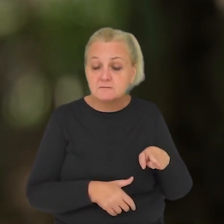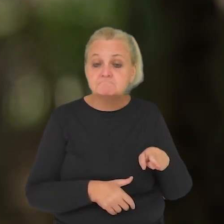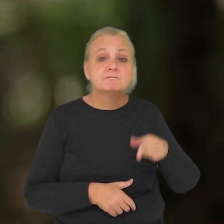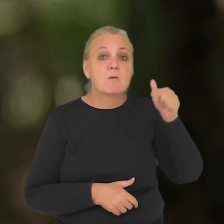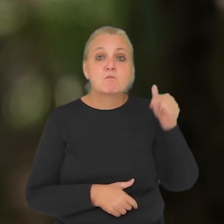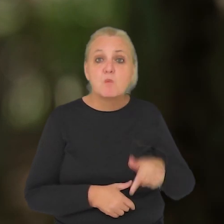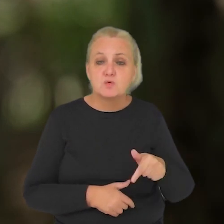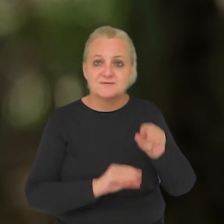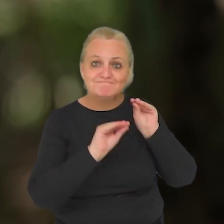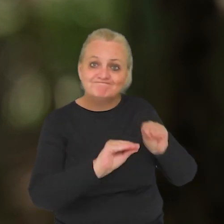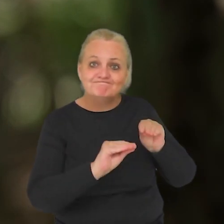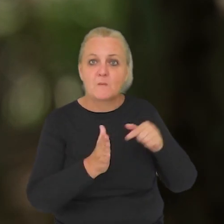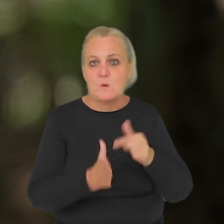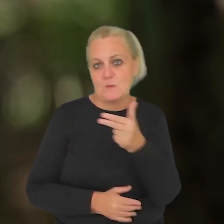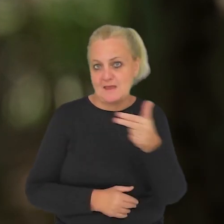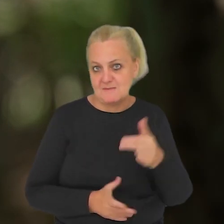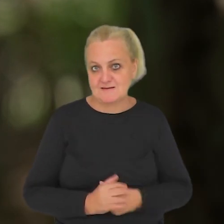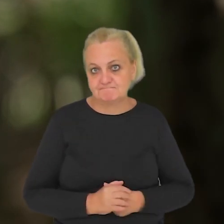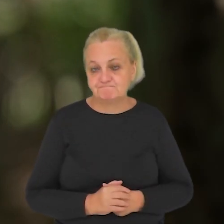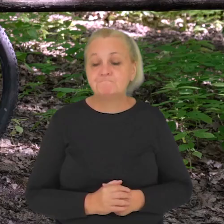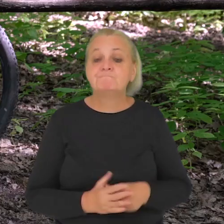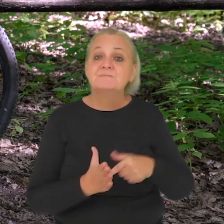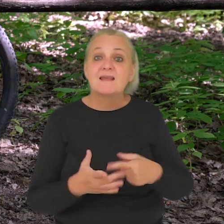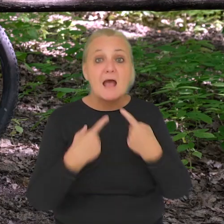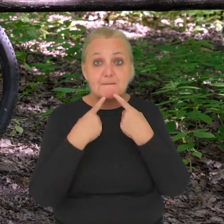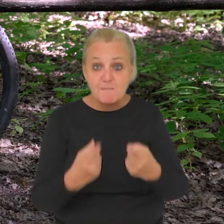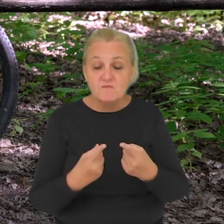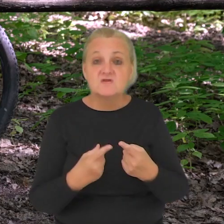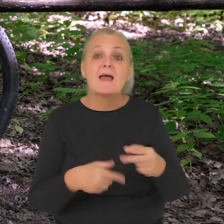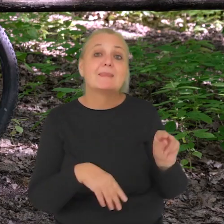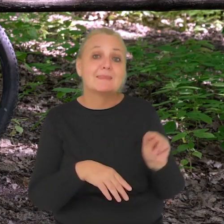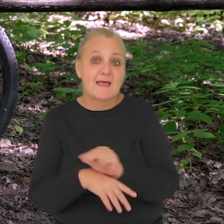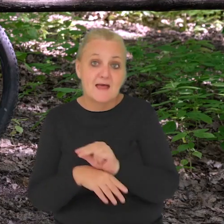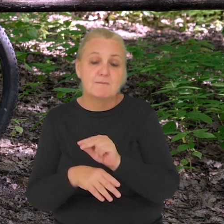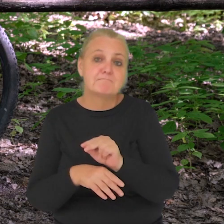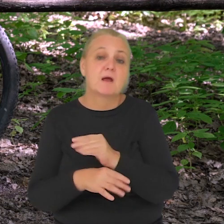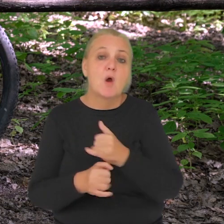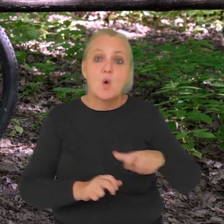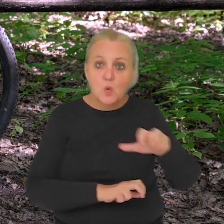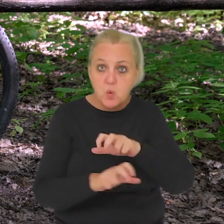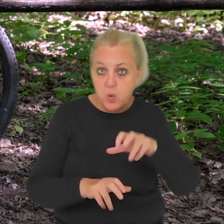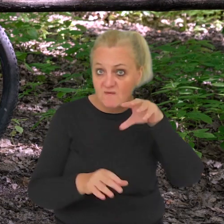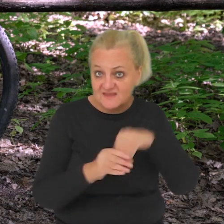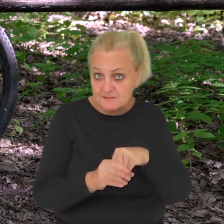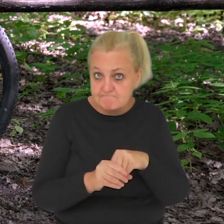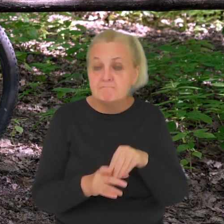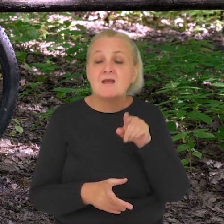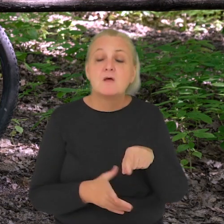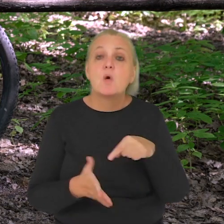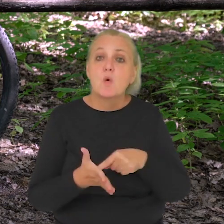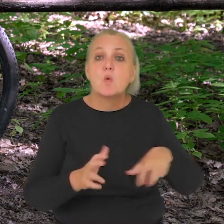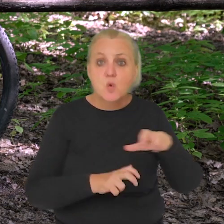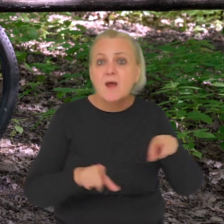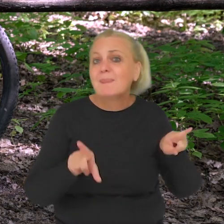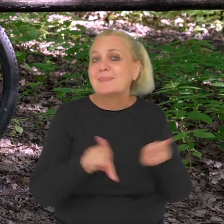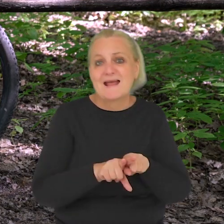sportem, musi być wyedukowana w tym temacie. Ja wspomniałam, że leczenie ruchem, tak? Czyli